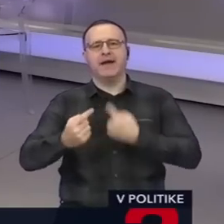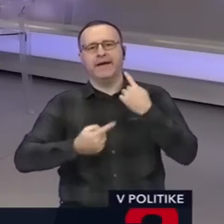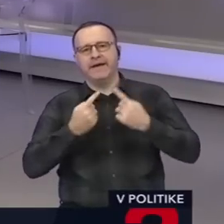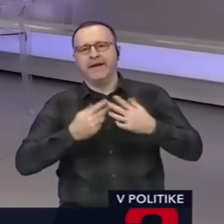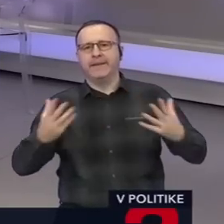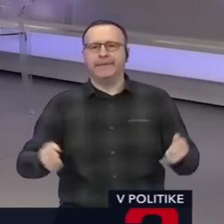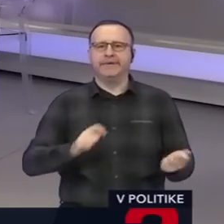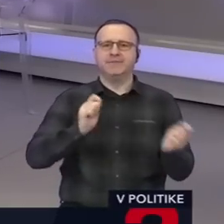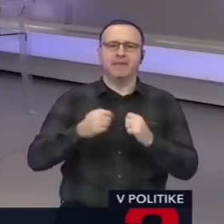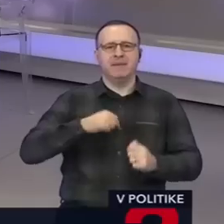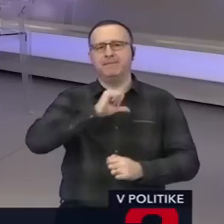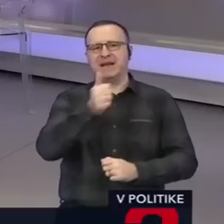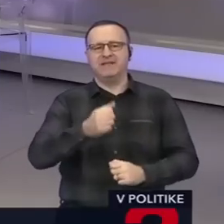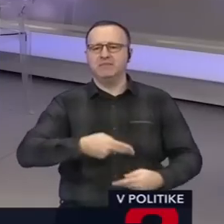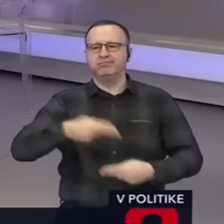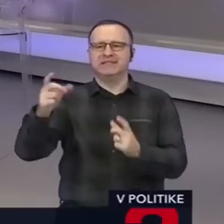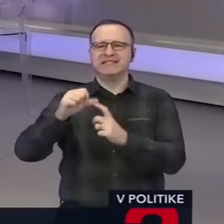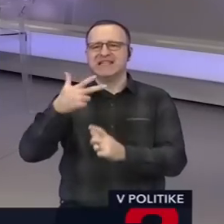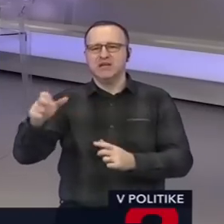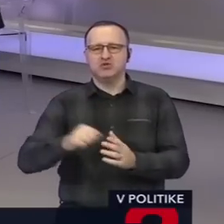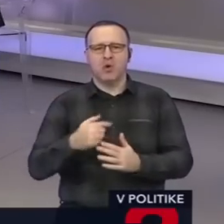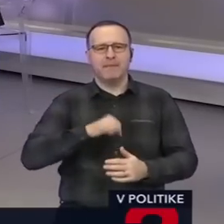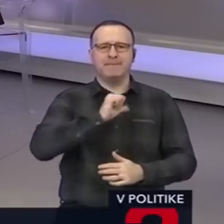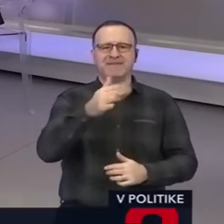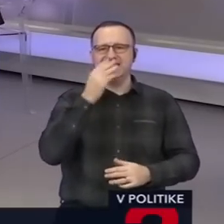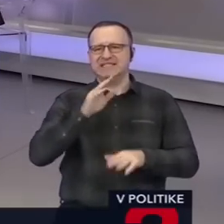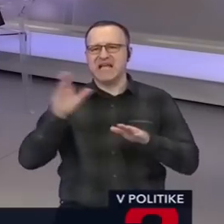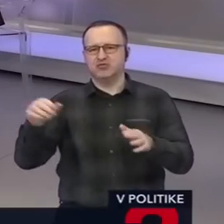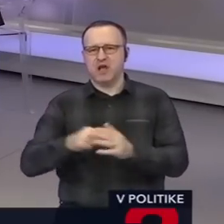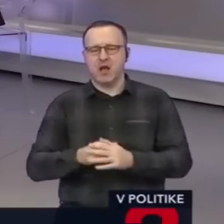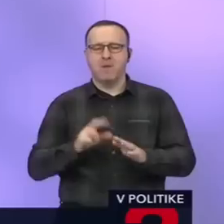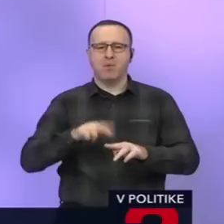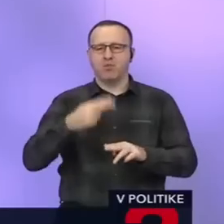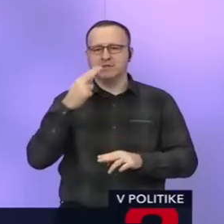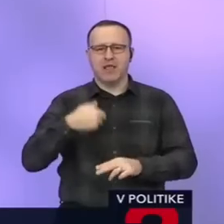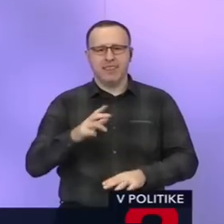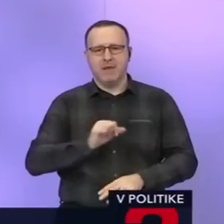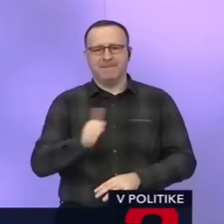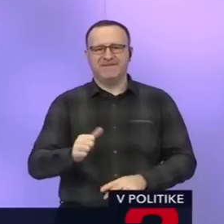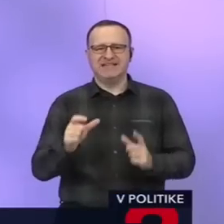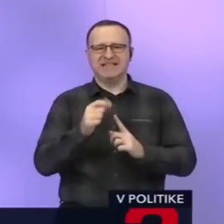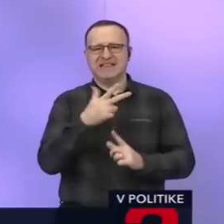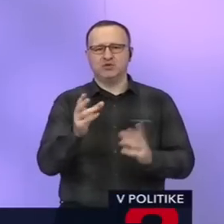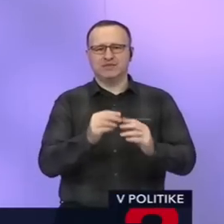S-300 prví, tak budeme prví aj so stíhačkami. Potom sa ukázalo, že sme neboli prví, ale v podstate